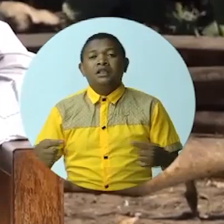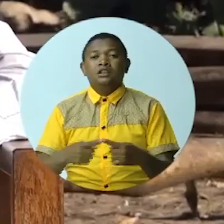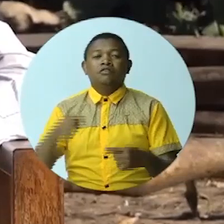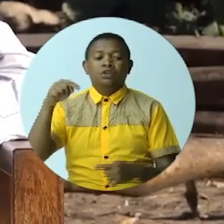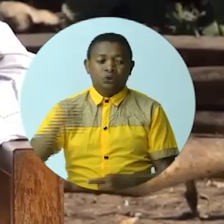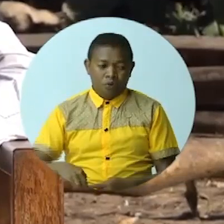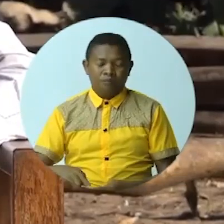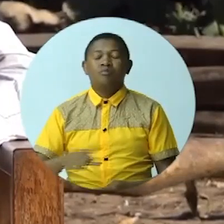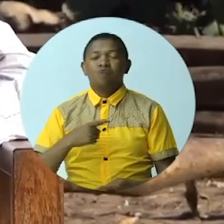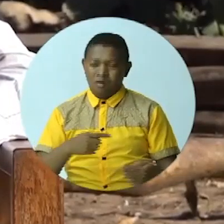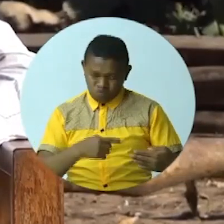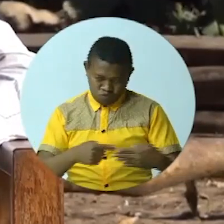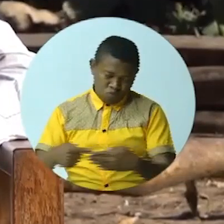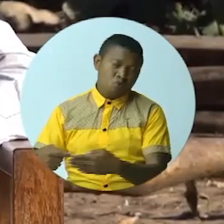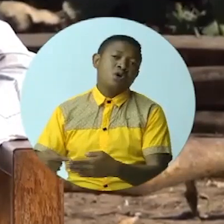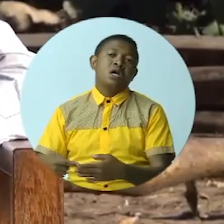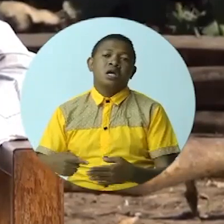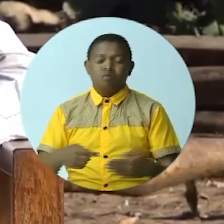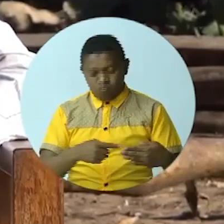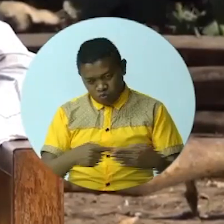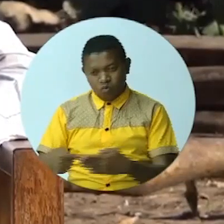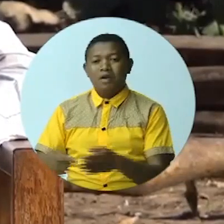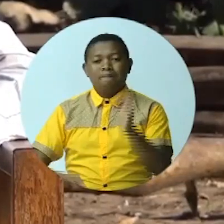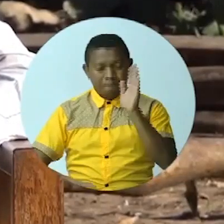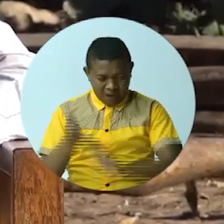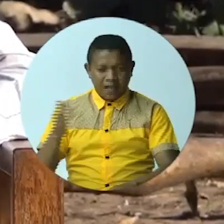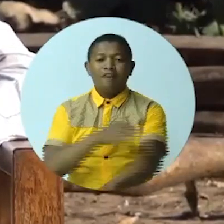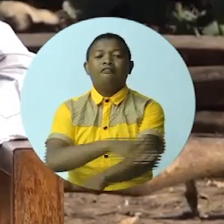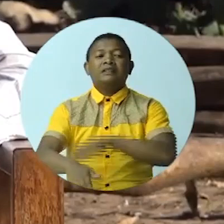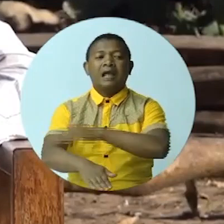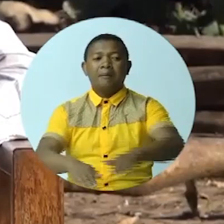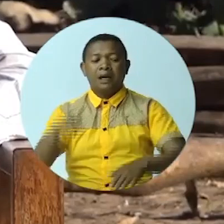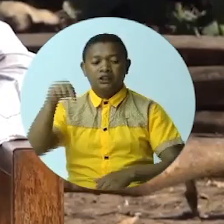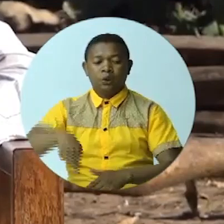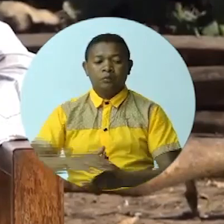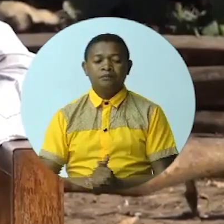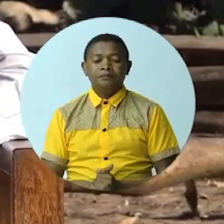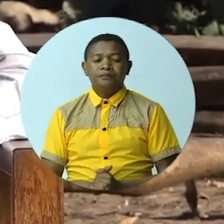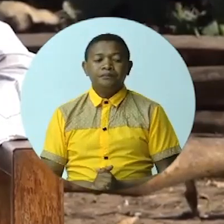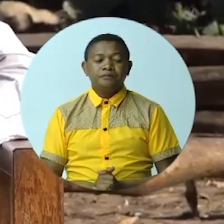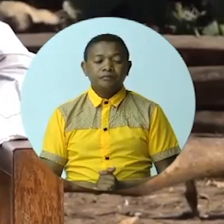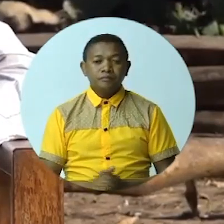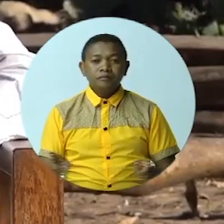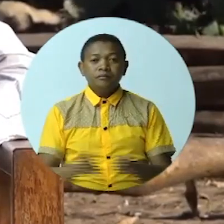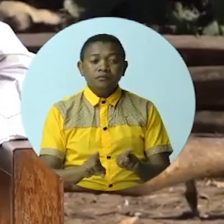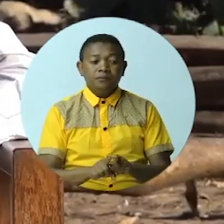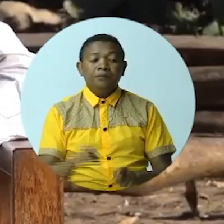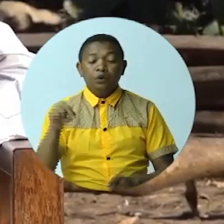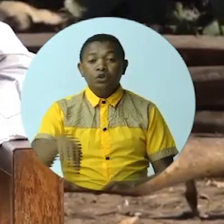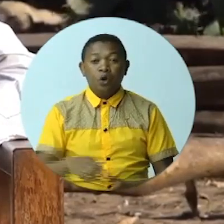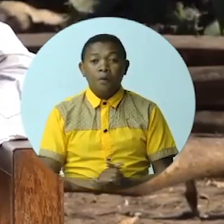dia mbola ao anatin'ny amehana ara-pahasalamantsika noho izany dia mbola ao anatin'ny